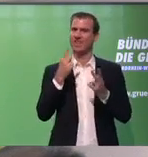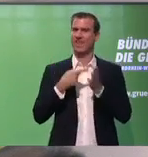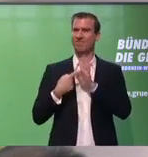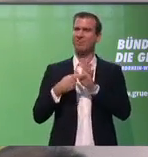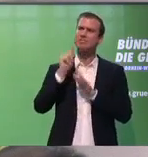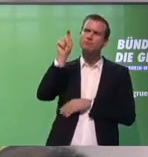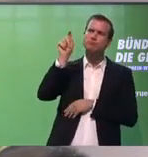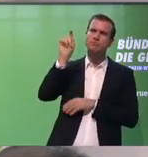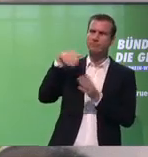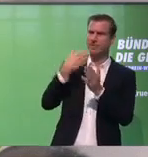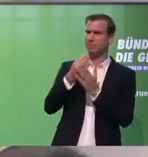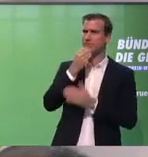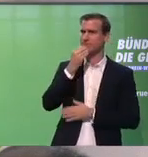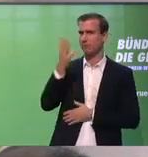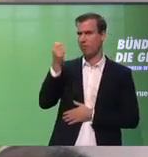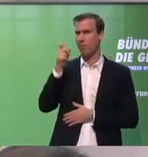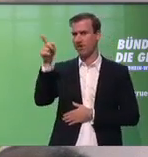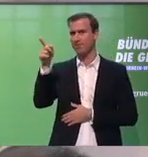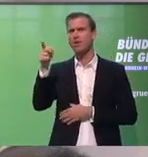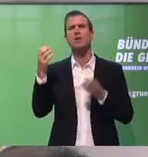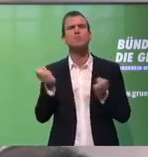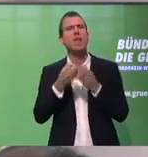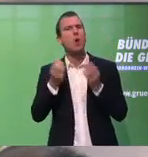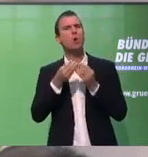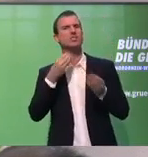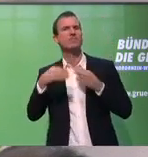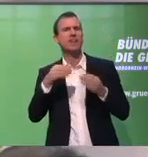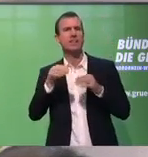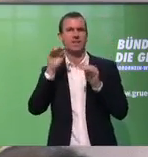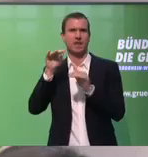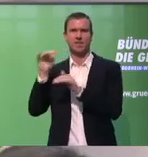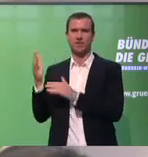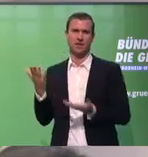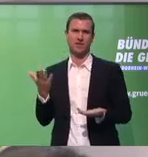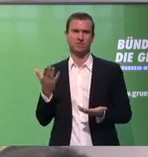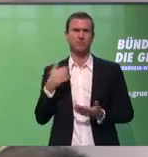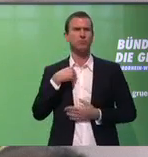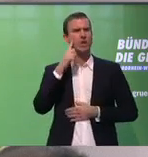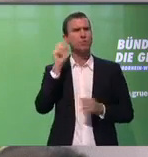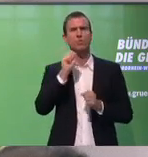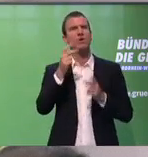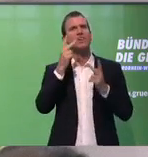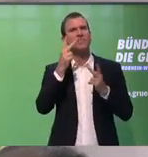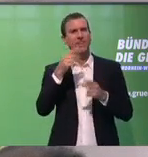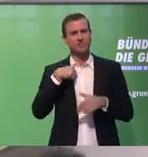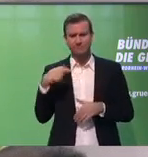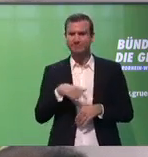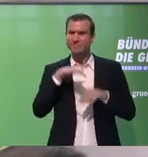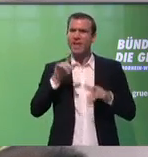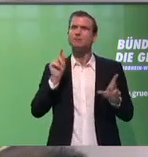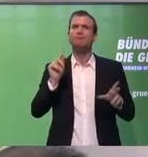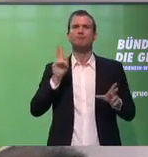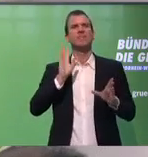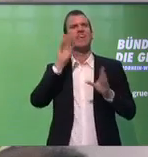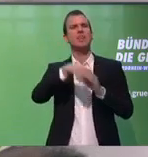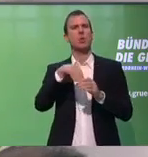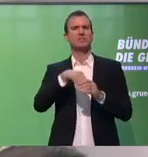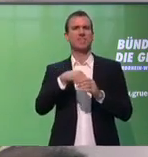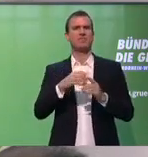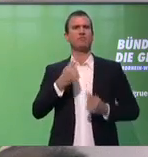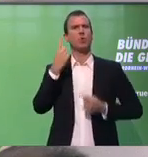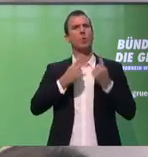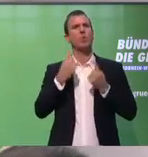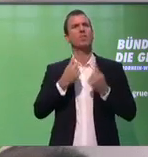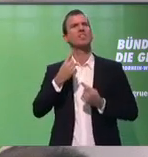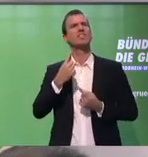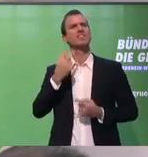hinten geboten, biologische Qualität. Und ich glaube, das ist auch nochmal ganz, ganz gut, dass wir hier auch wirklich eine inklusive, grüne,